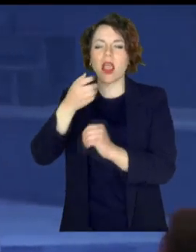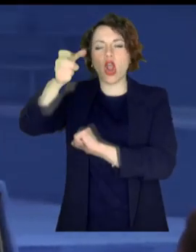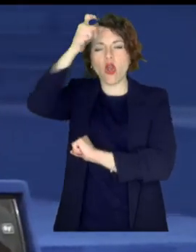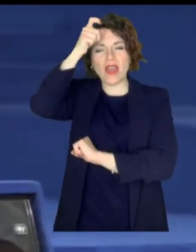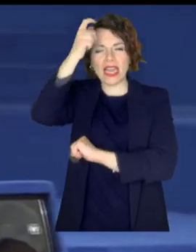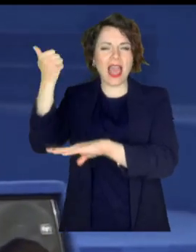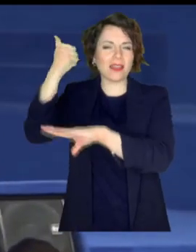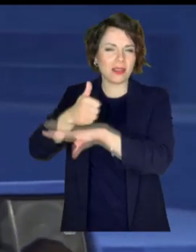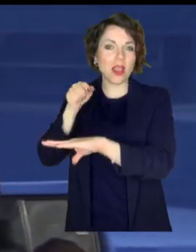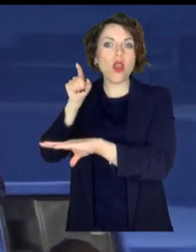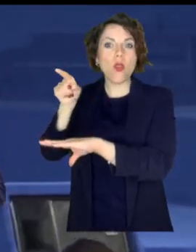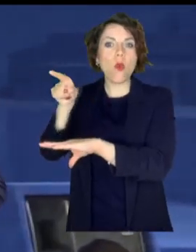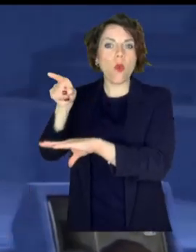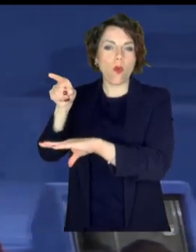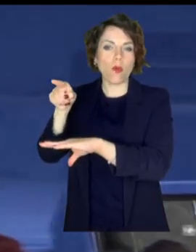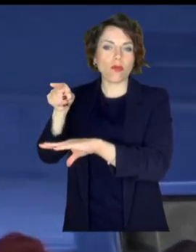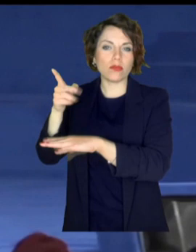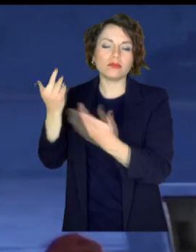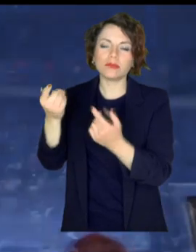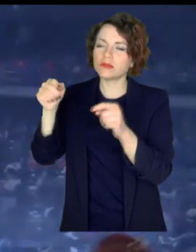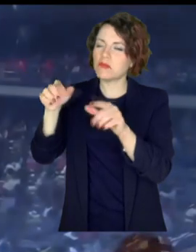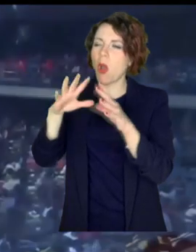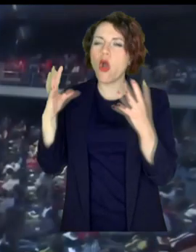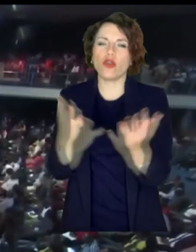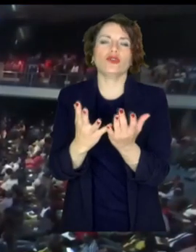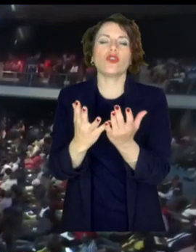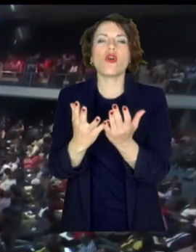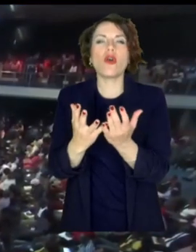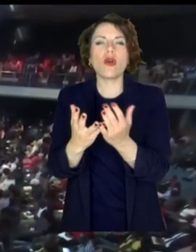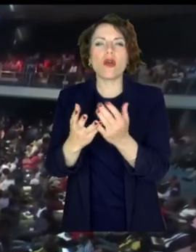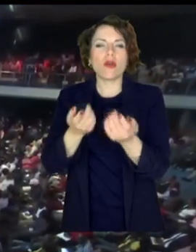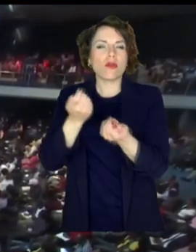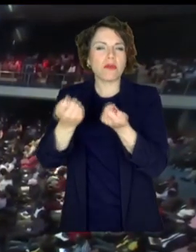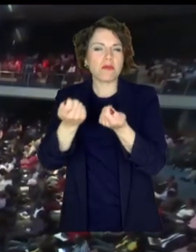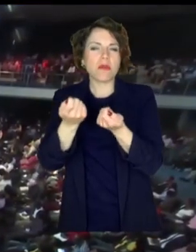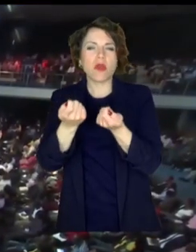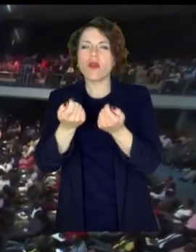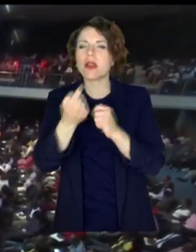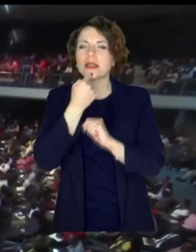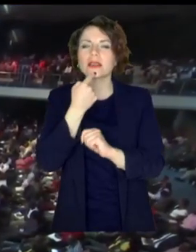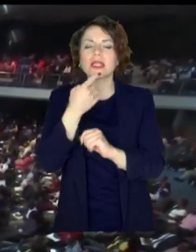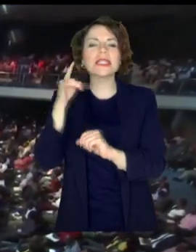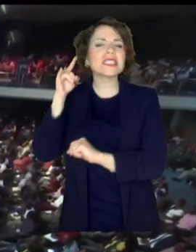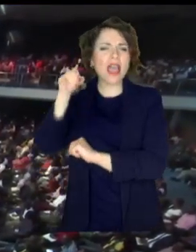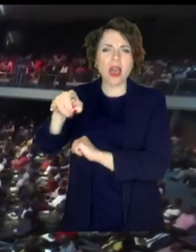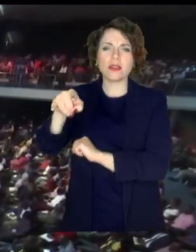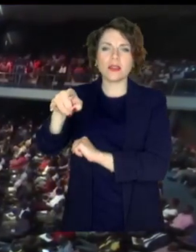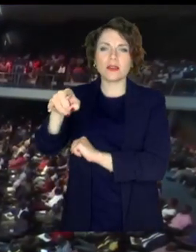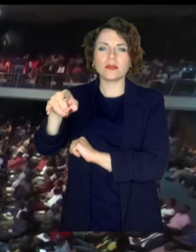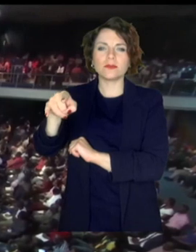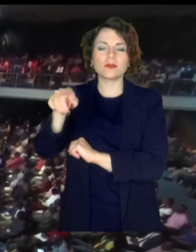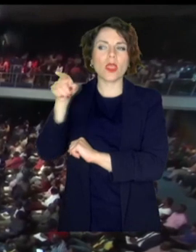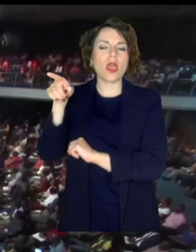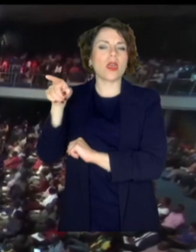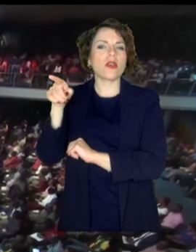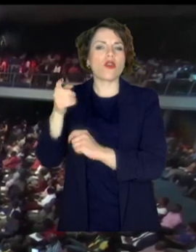governante. Colui che governava la terra. Come ne prese il